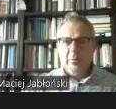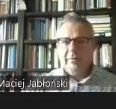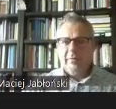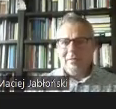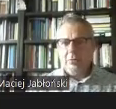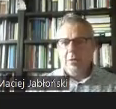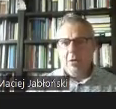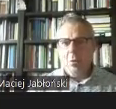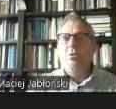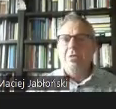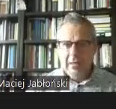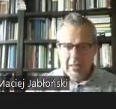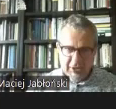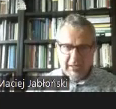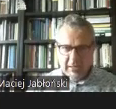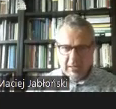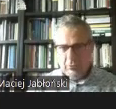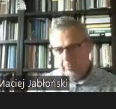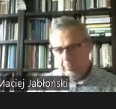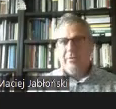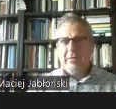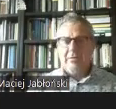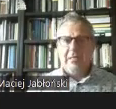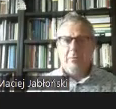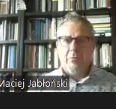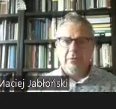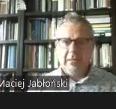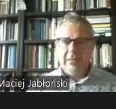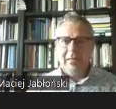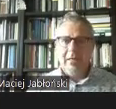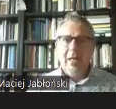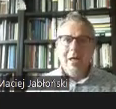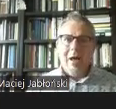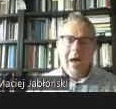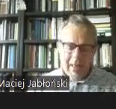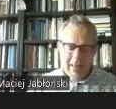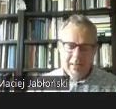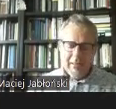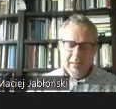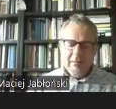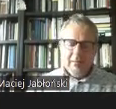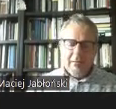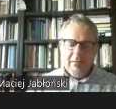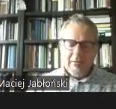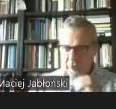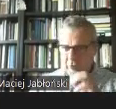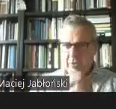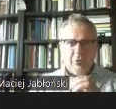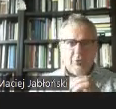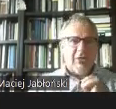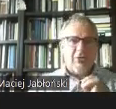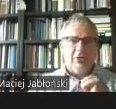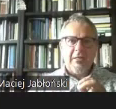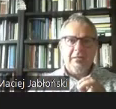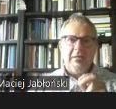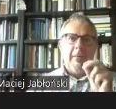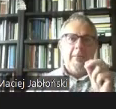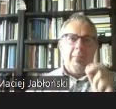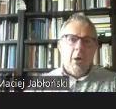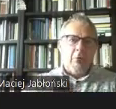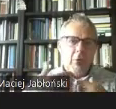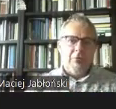i niepełnosprawnych traktuje jako uzależnienie od pewnych systemów i tak dalej. Ale to, co też ważne